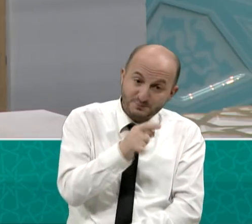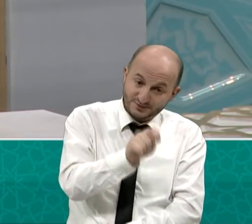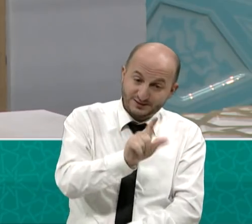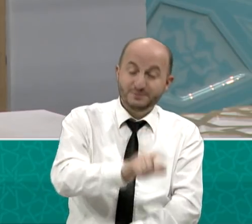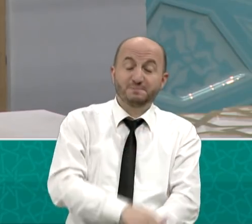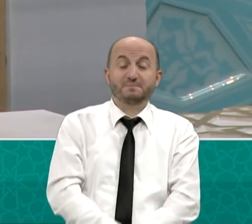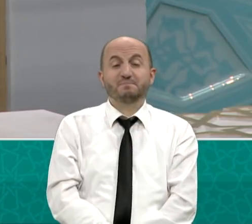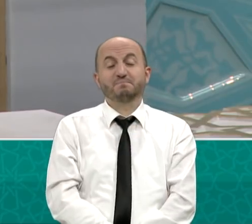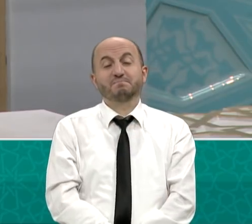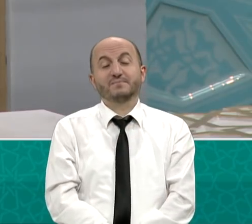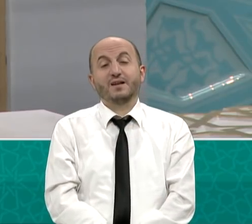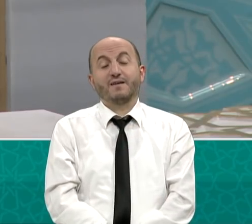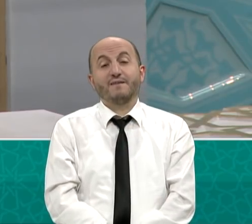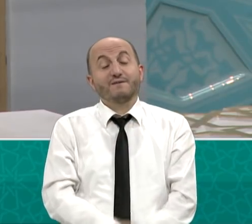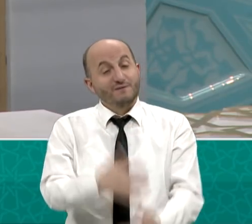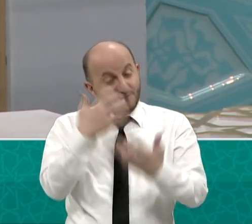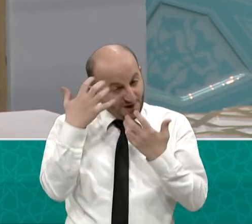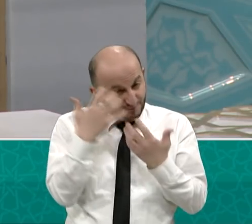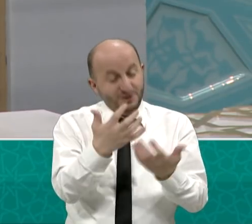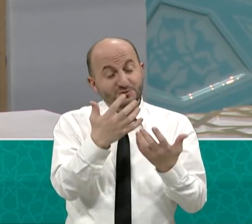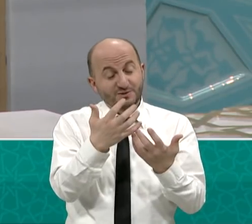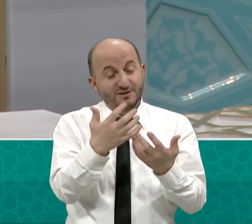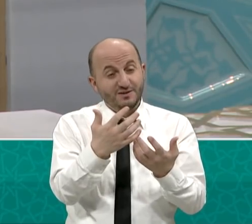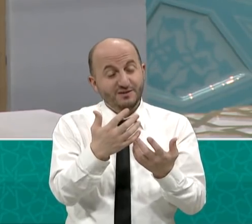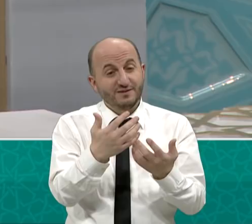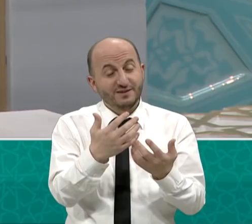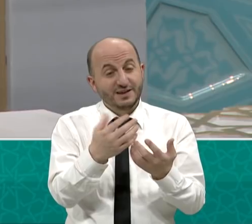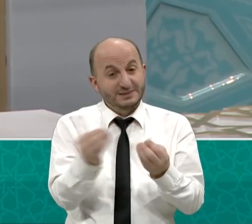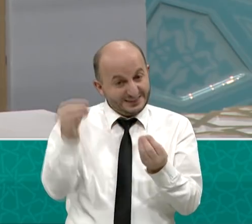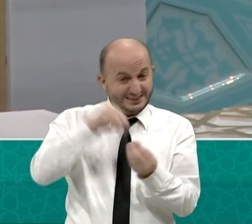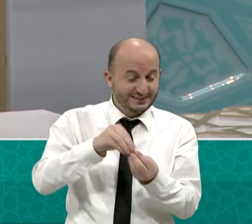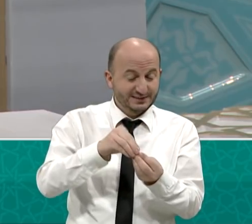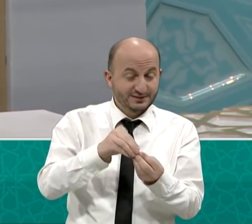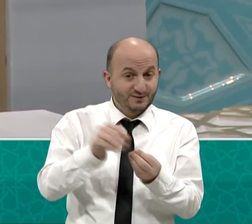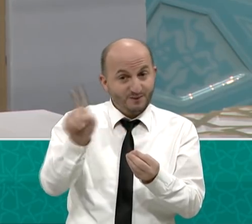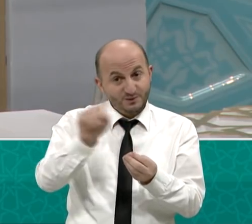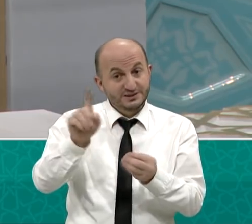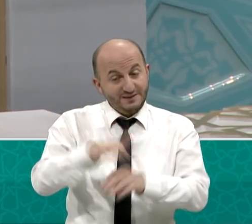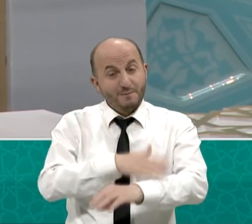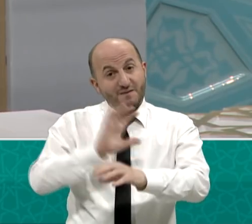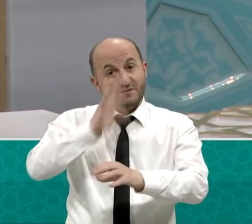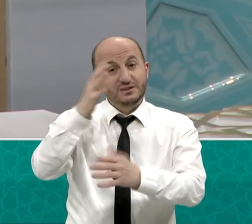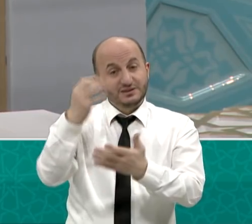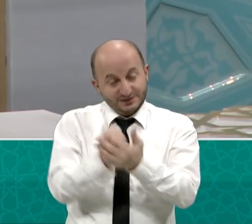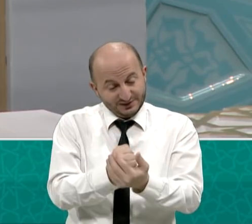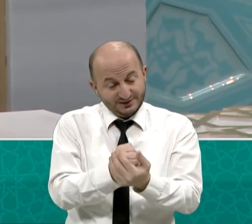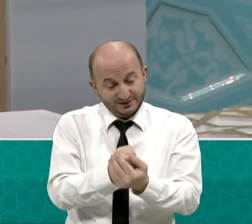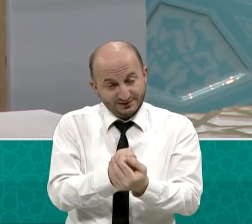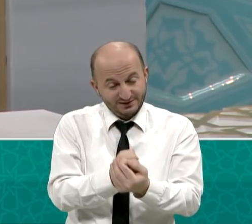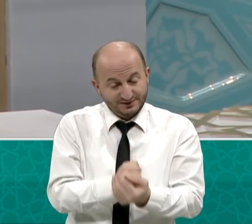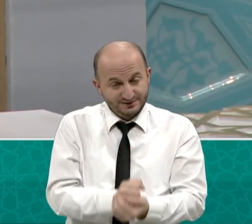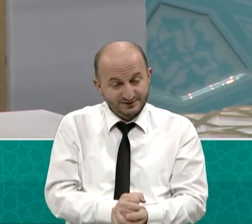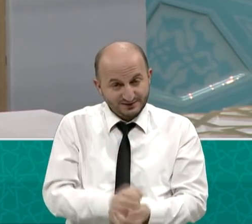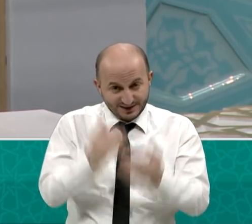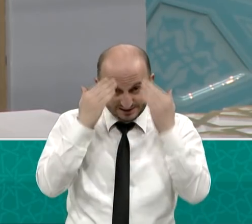esselamu aleyküme bir de ve rahmetullah rahmeti eklersen 10 sevap daha fazla alıyoruz. Esselamu